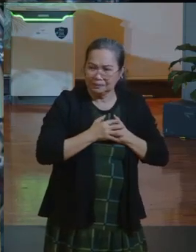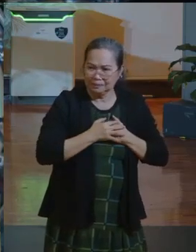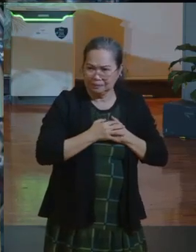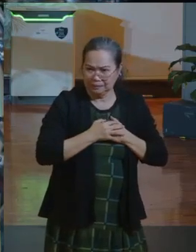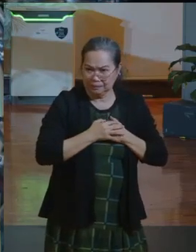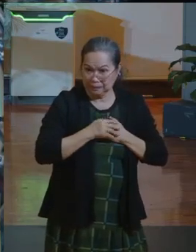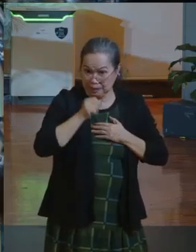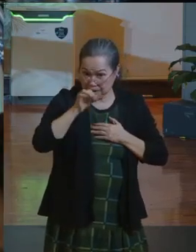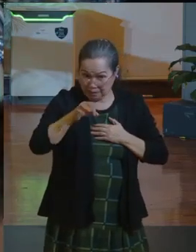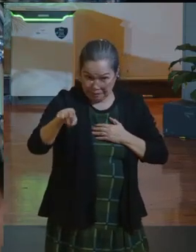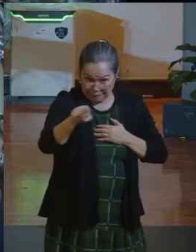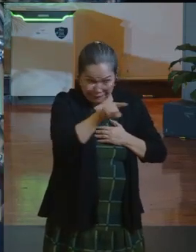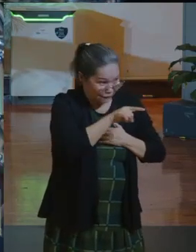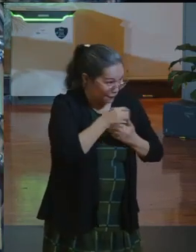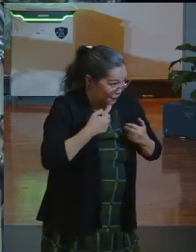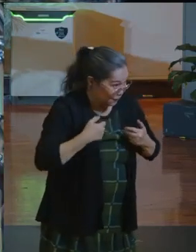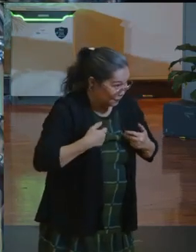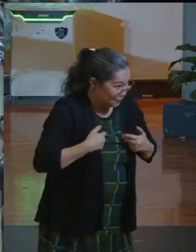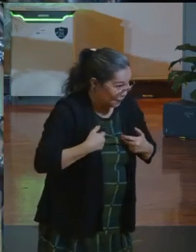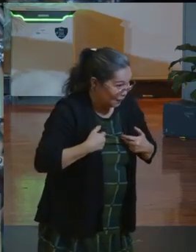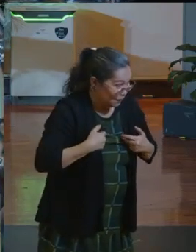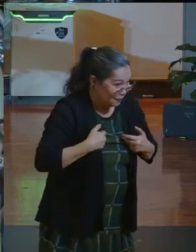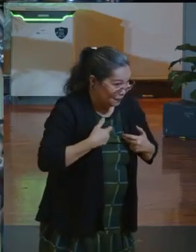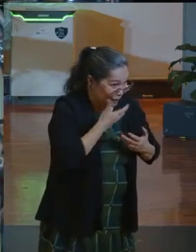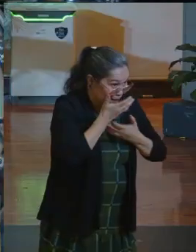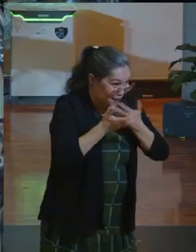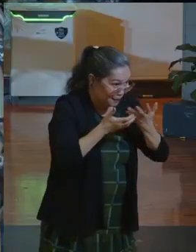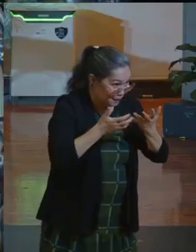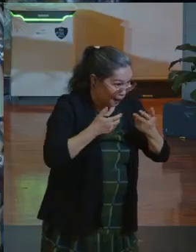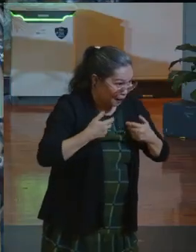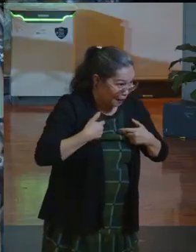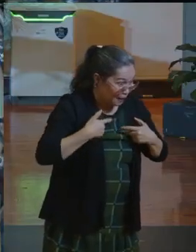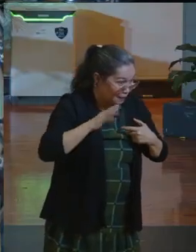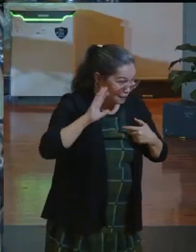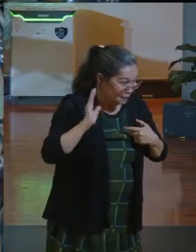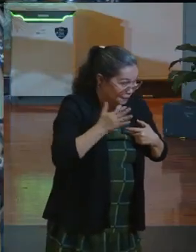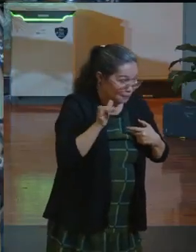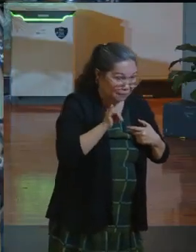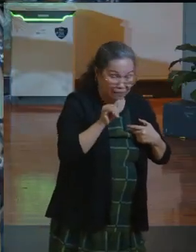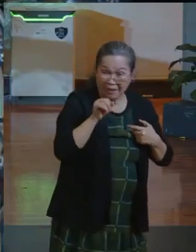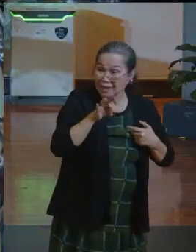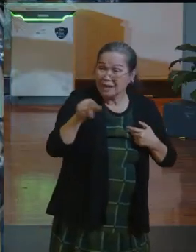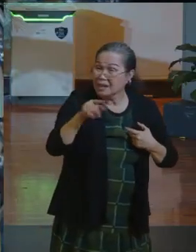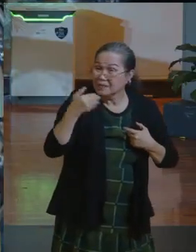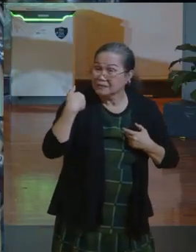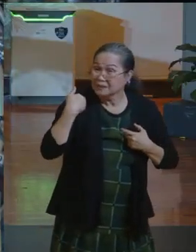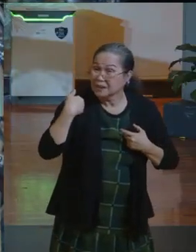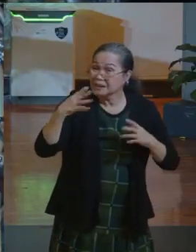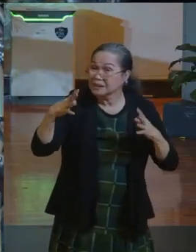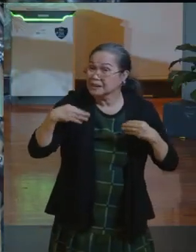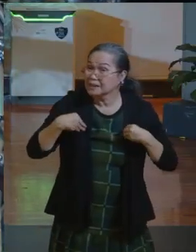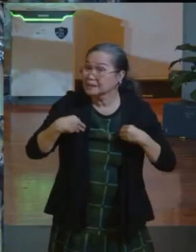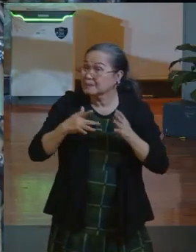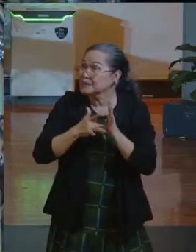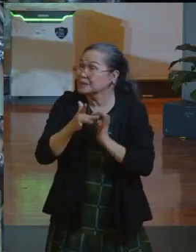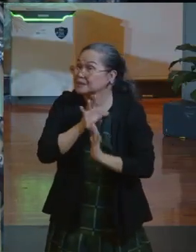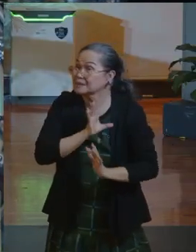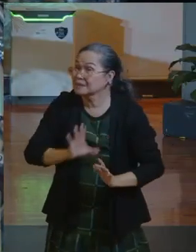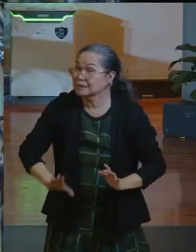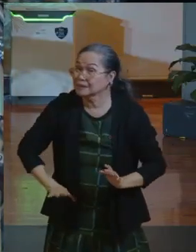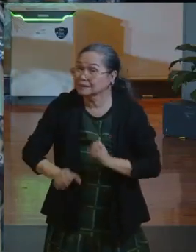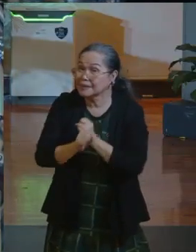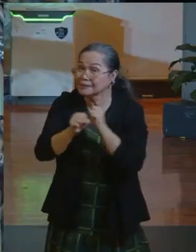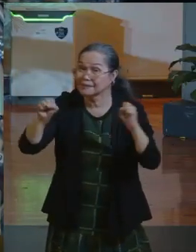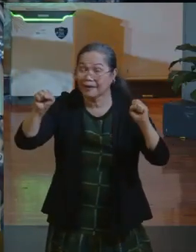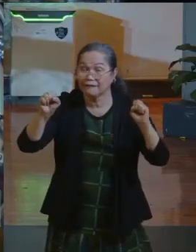O meron po, talipuran niya na. Kung kayo naman po ay hindi pa nakakakumatanggap kay Jesus, hindi